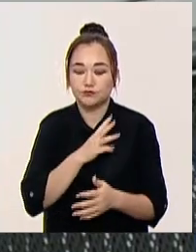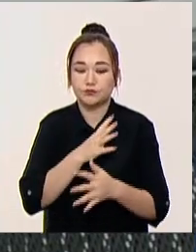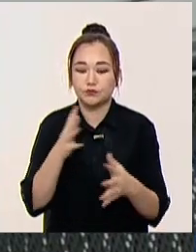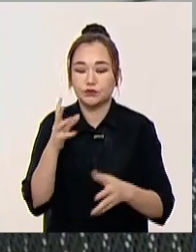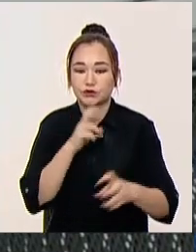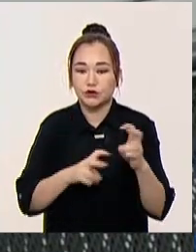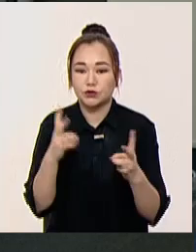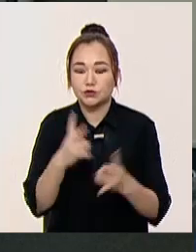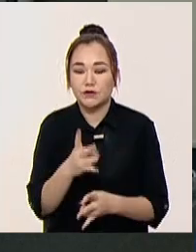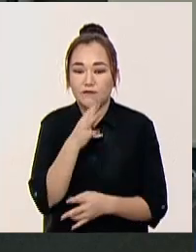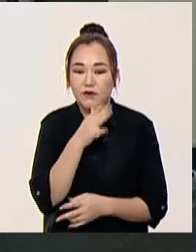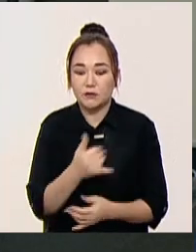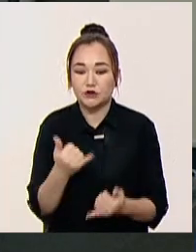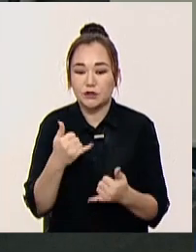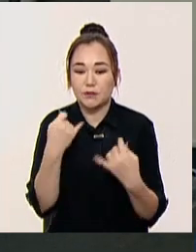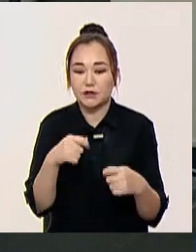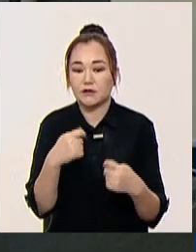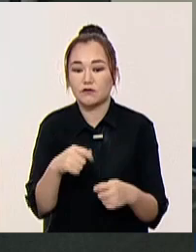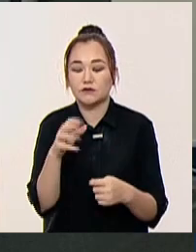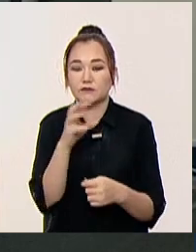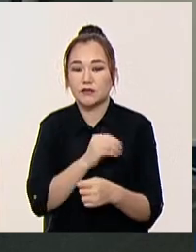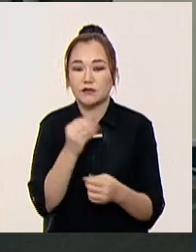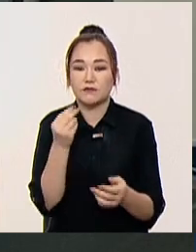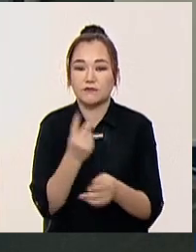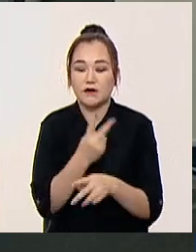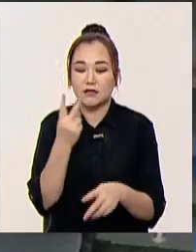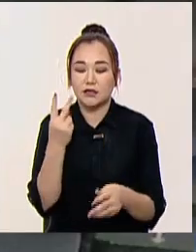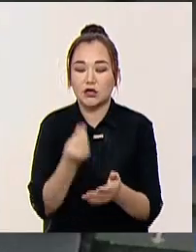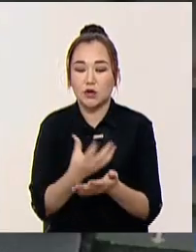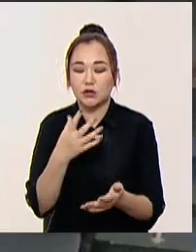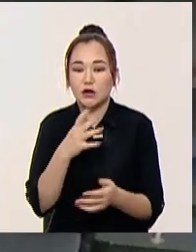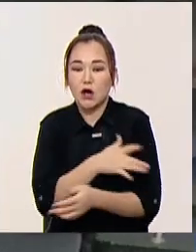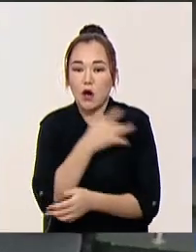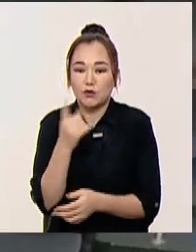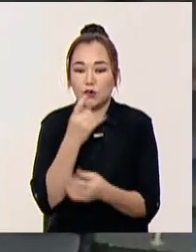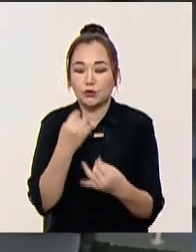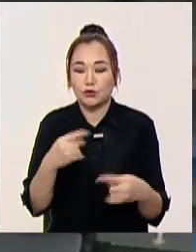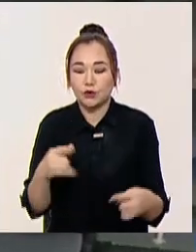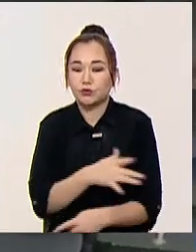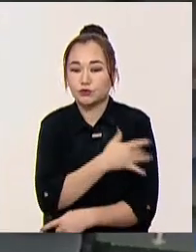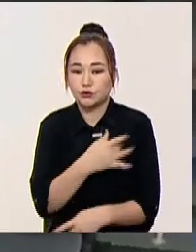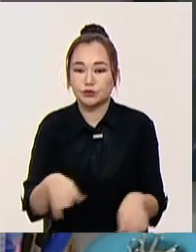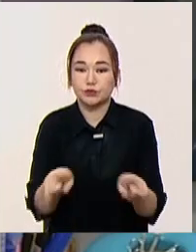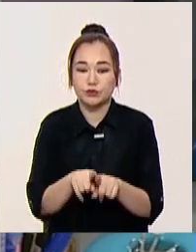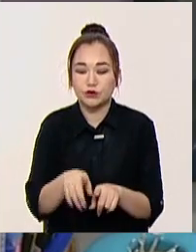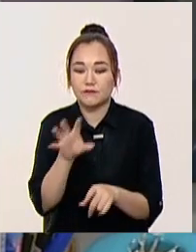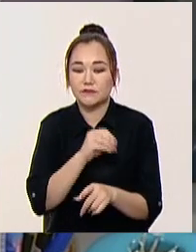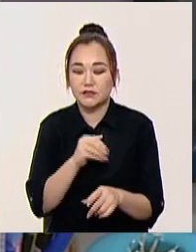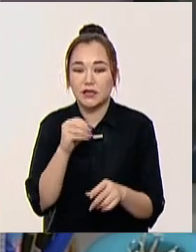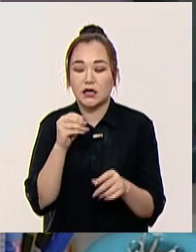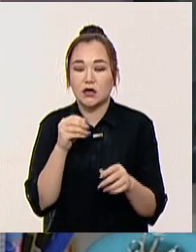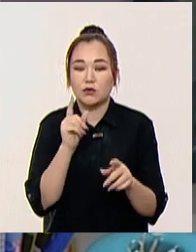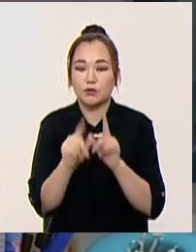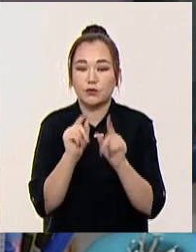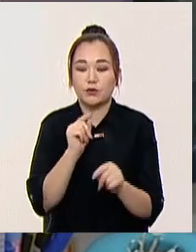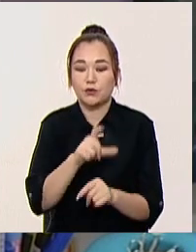пик сезона. Продовольственная корзина вдвое дороже, чем в начале года. Коммунальные и прочие услуги тоже. В итоге текучка кадров наблюдается